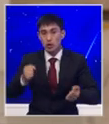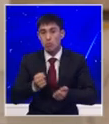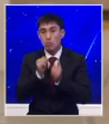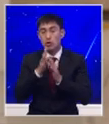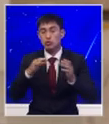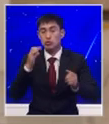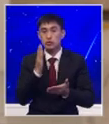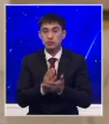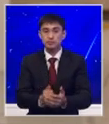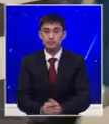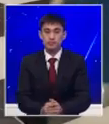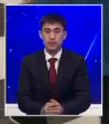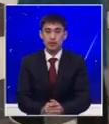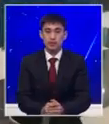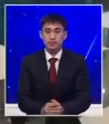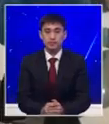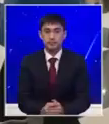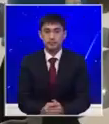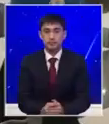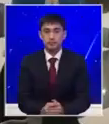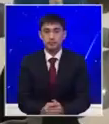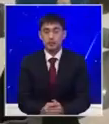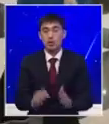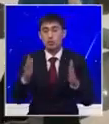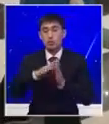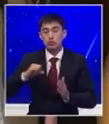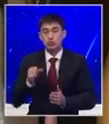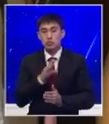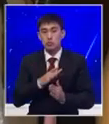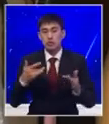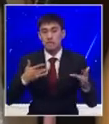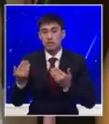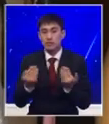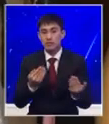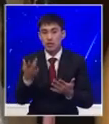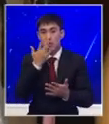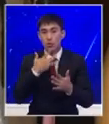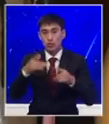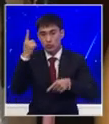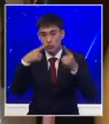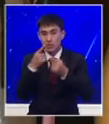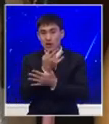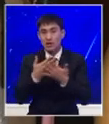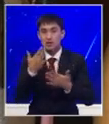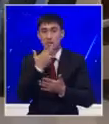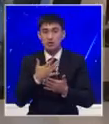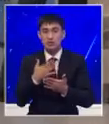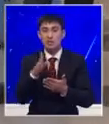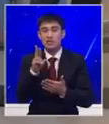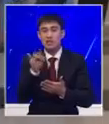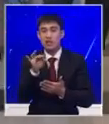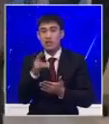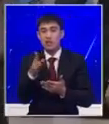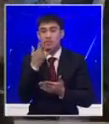им большую поддержку. Также накануне в Доме дружбы состоялась выставка народного творчества разных этносов и дефиле